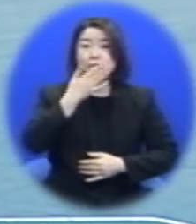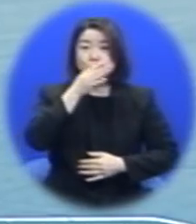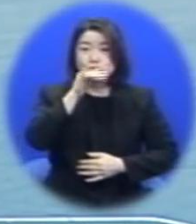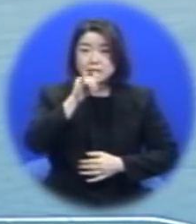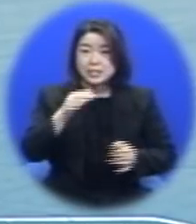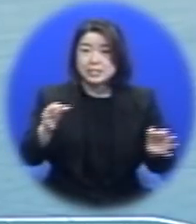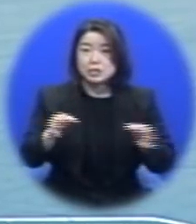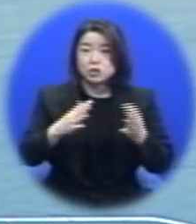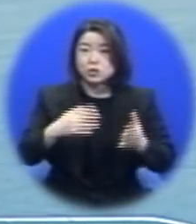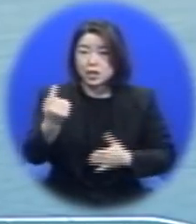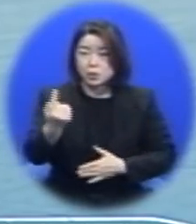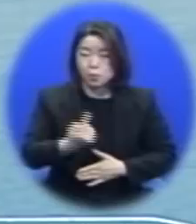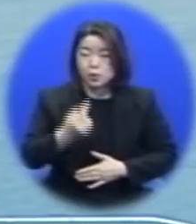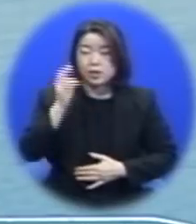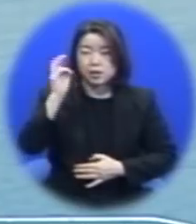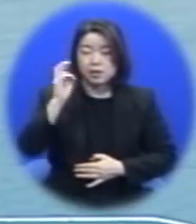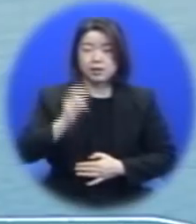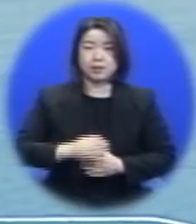거죠.